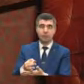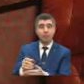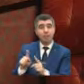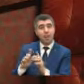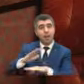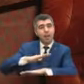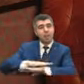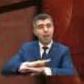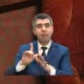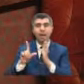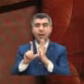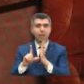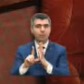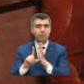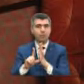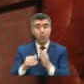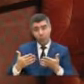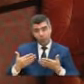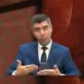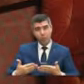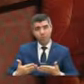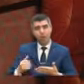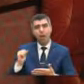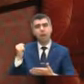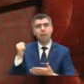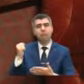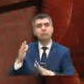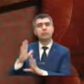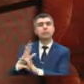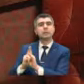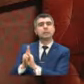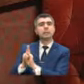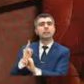للضمان الاجتماعي لسنوات طويلة، ماشي هذا اليوم، كيخضعوه المعايير. لا،